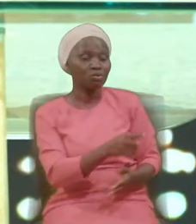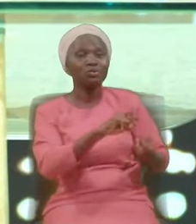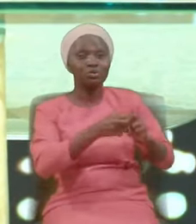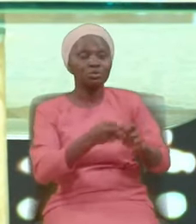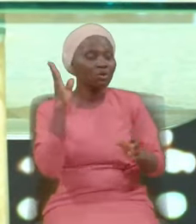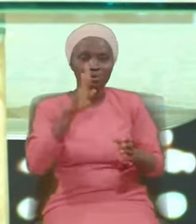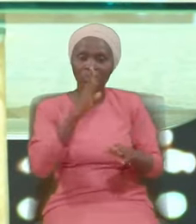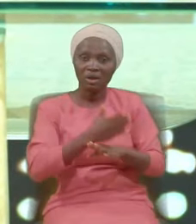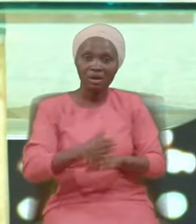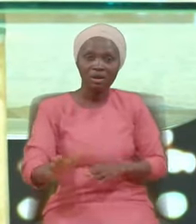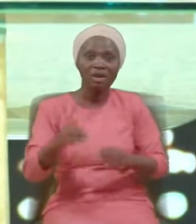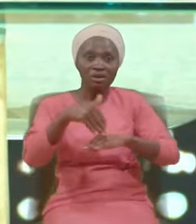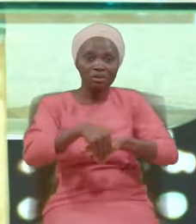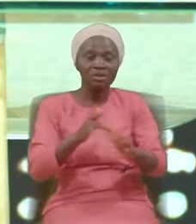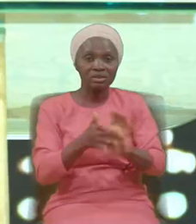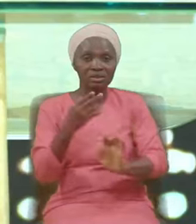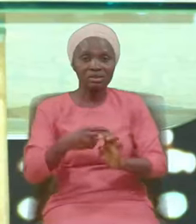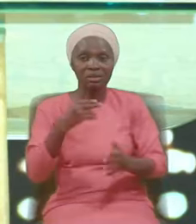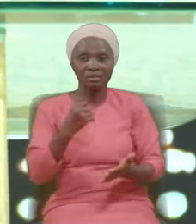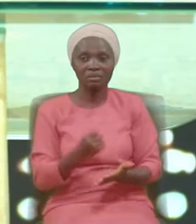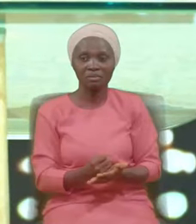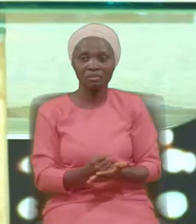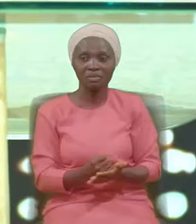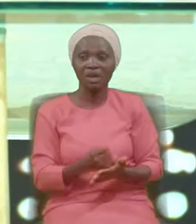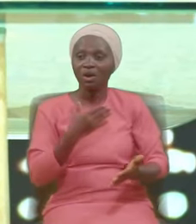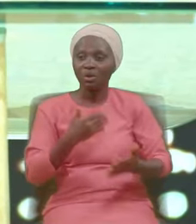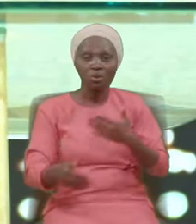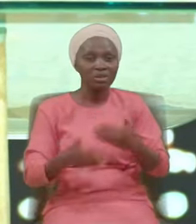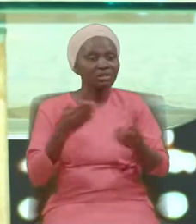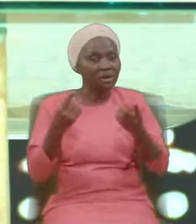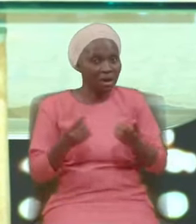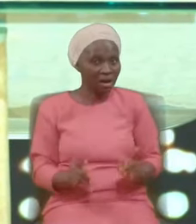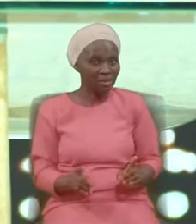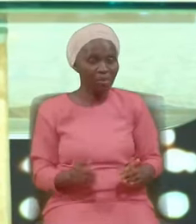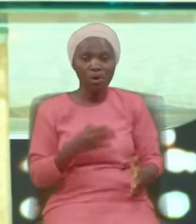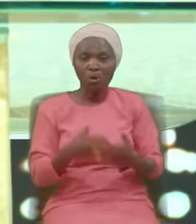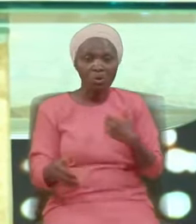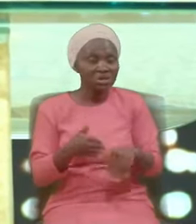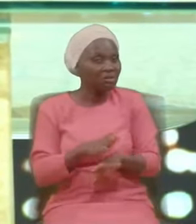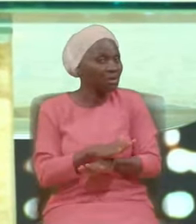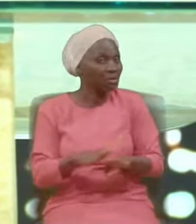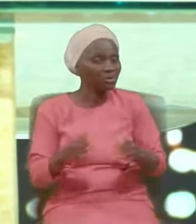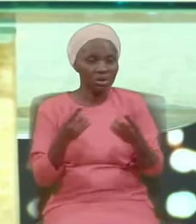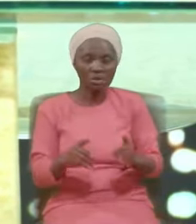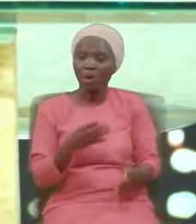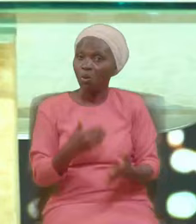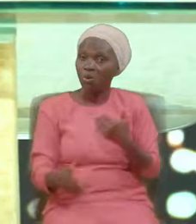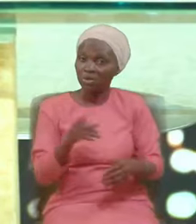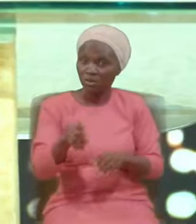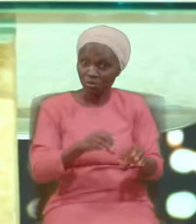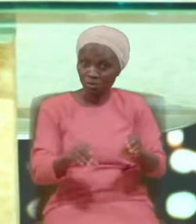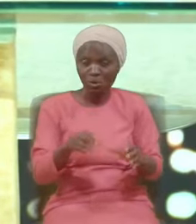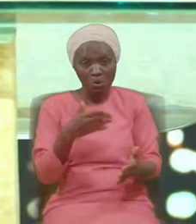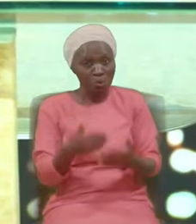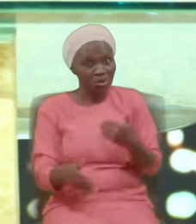problèmes seront effacés ce soir. Quel que soit ce qui vous est arrivé, quel que soit ce qui n'est pas arrivé, quel que soit ce que vous faites, ce que vous ne